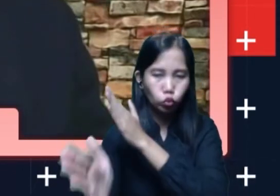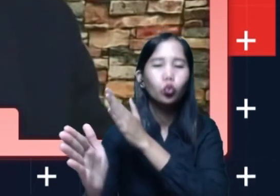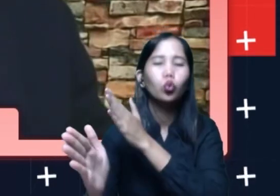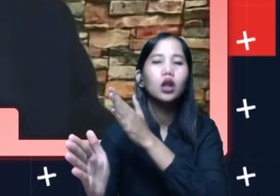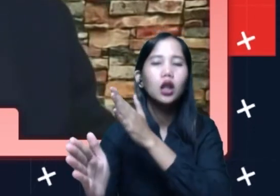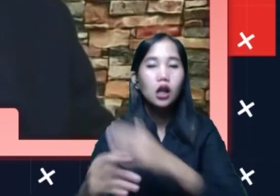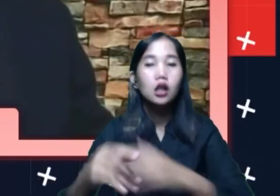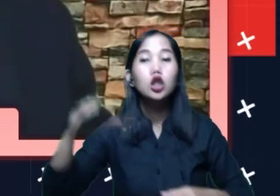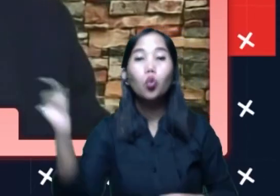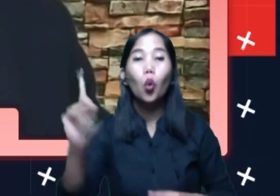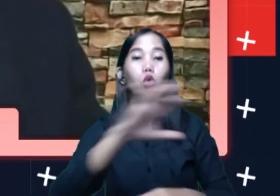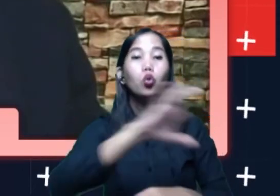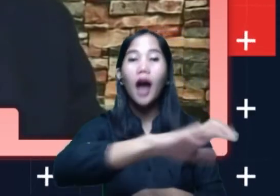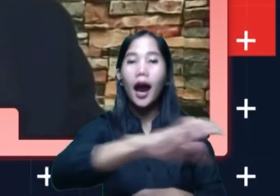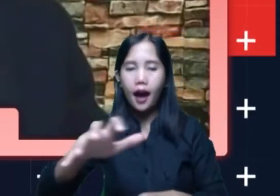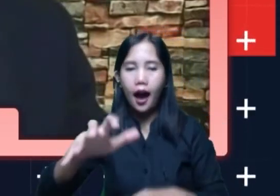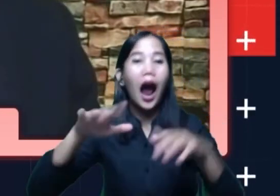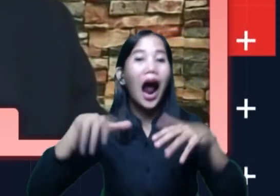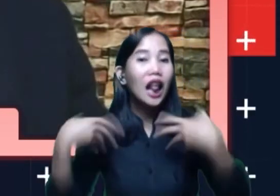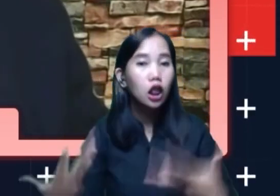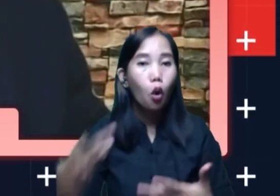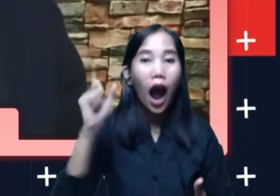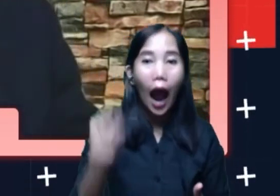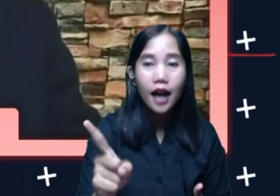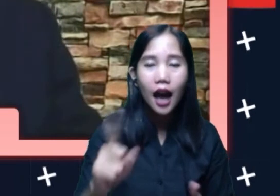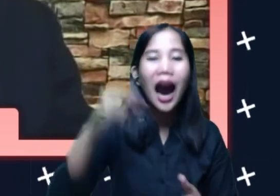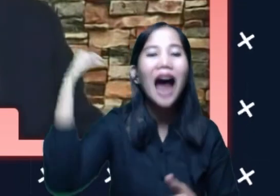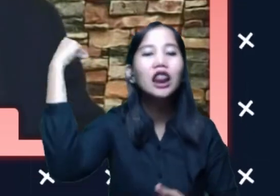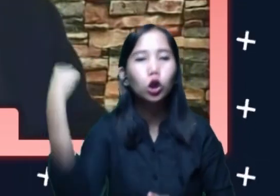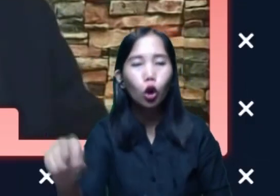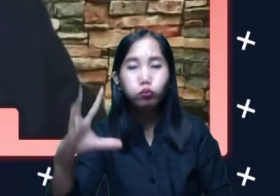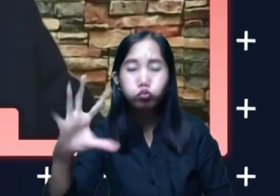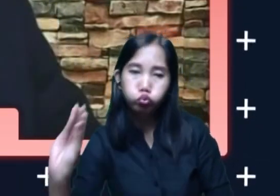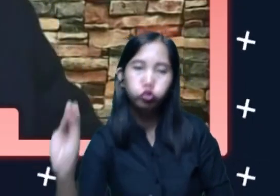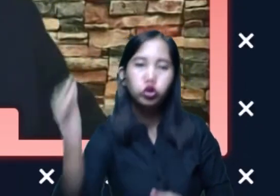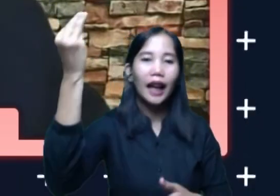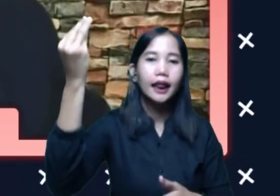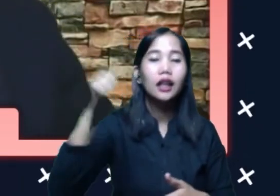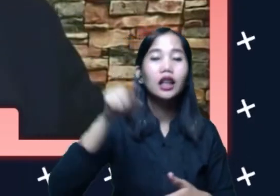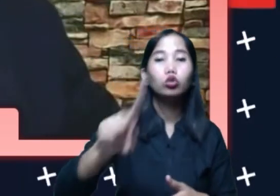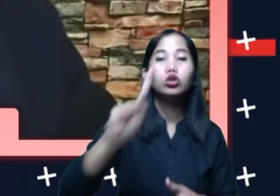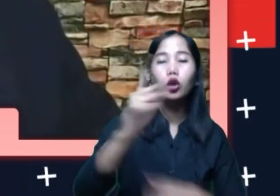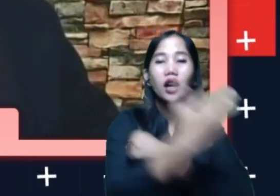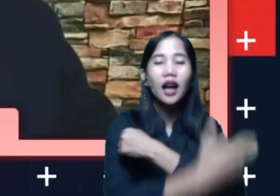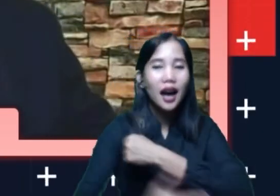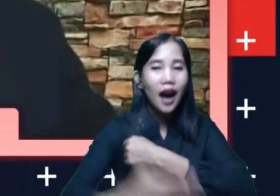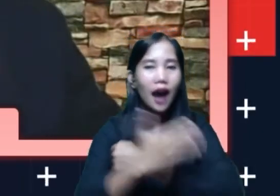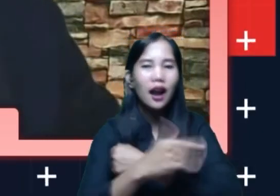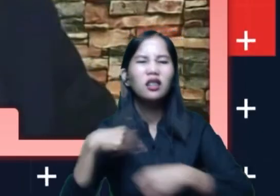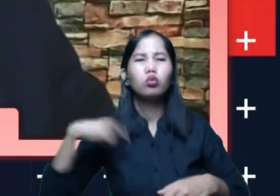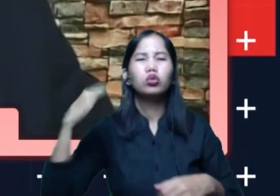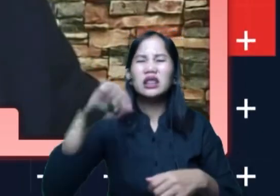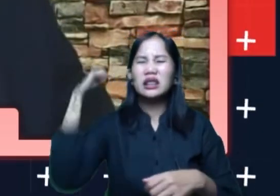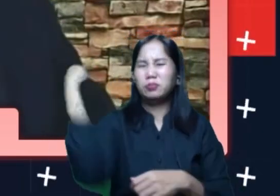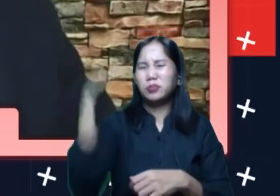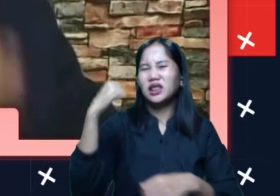Kita tidak bisa melakukan demikian, karena kalau kita melakukan demikian, seakan kita tidak percaya bahwa gereja